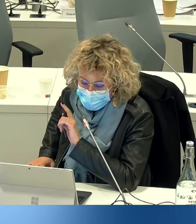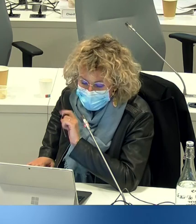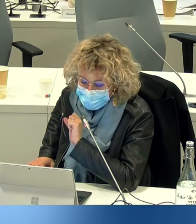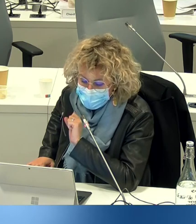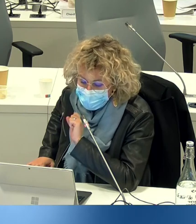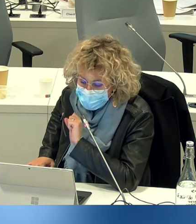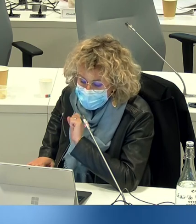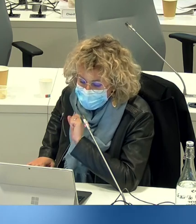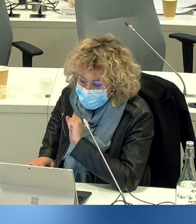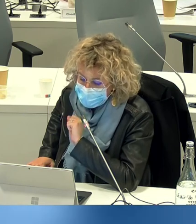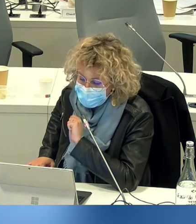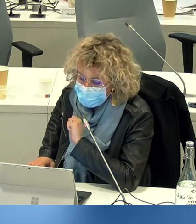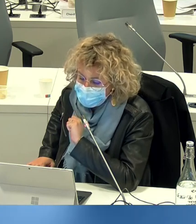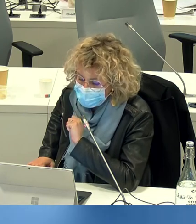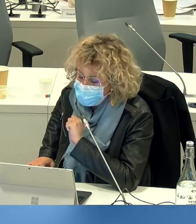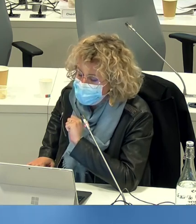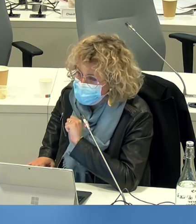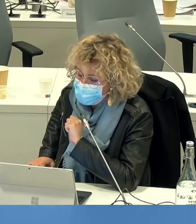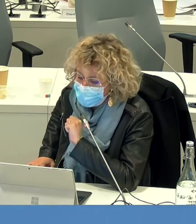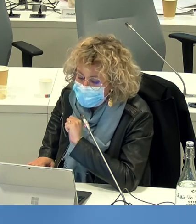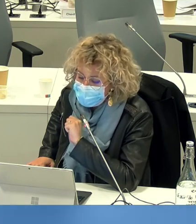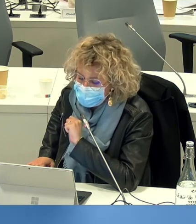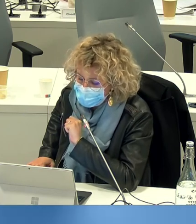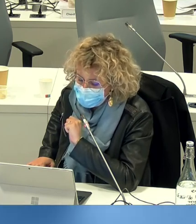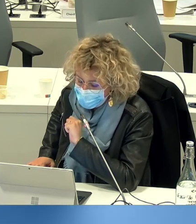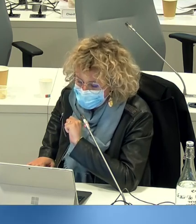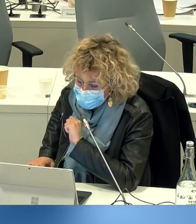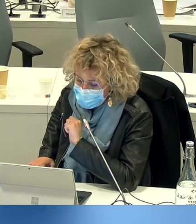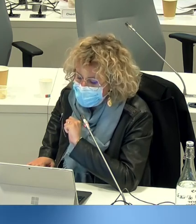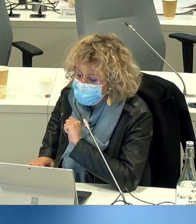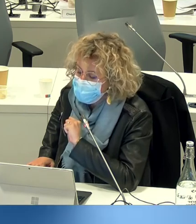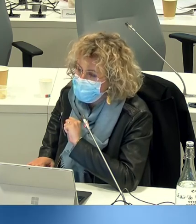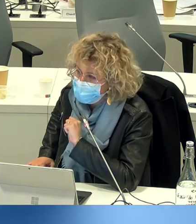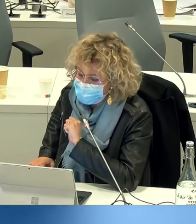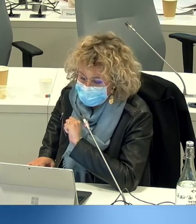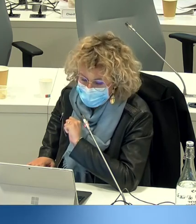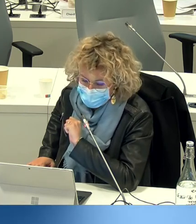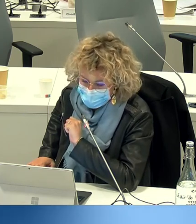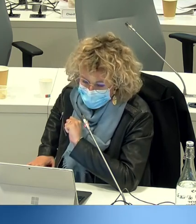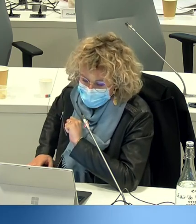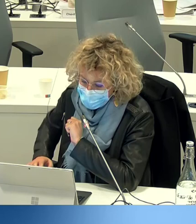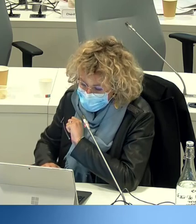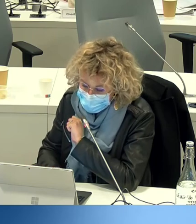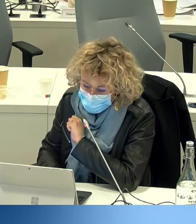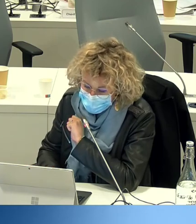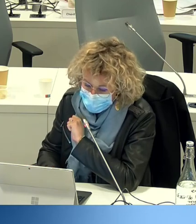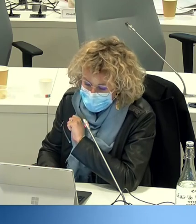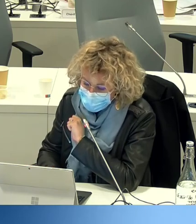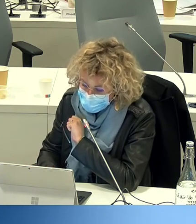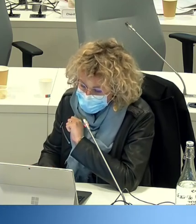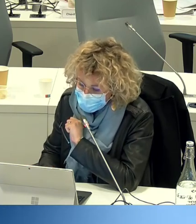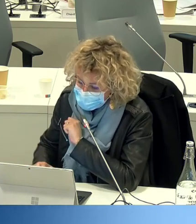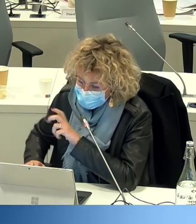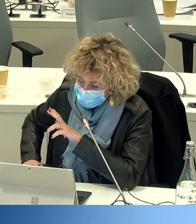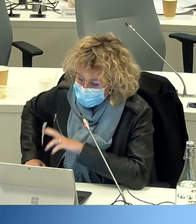kahn ces mouvements ne font qu'aggraver la déchirure profonde les déchirure profonde de notre pays je le redis nous